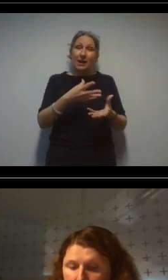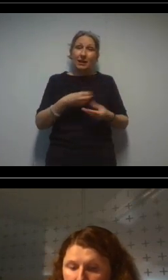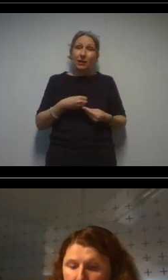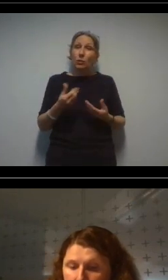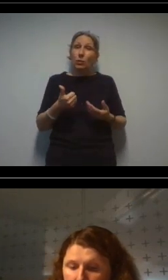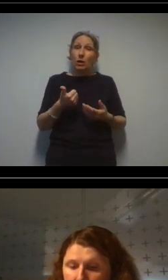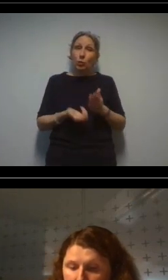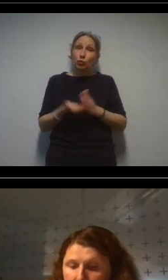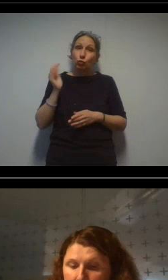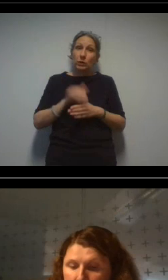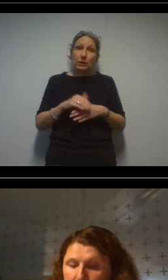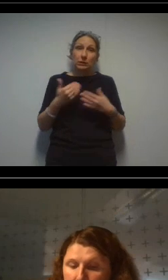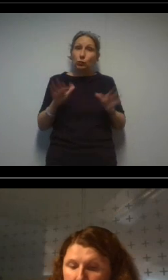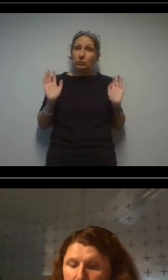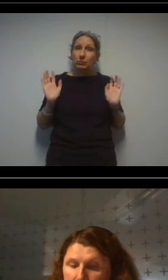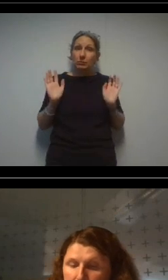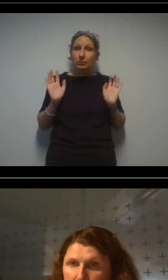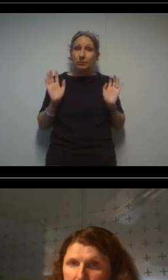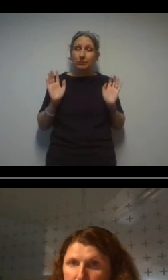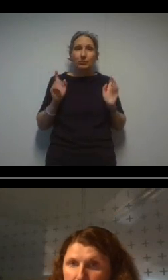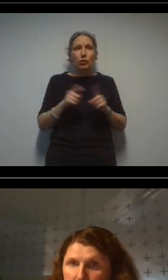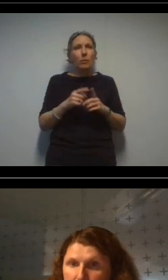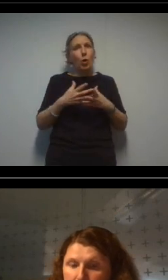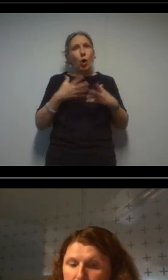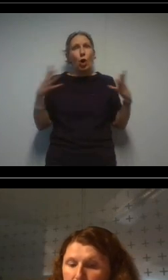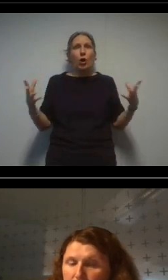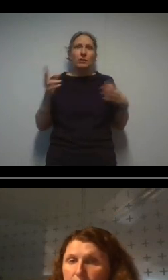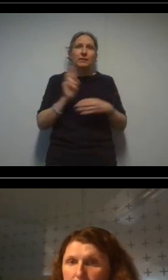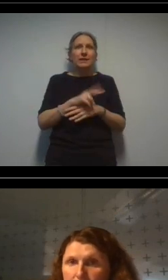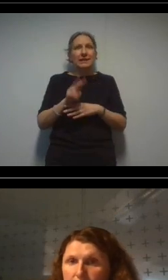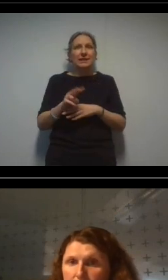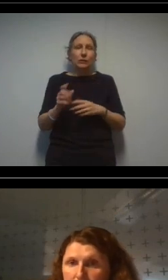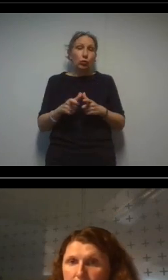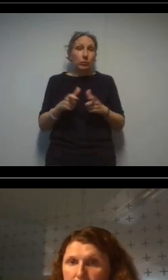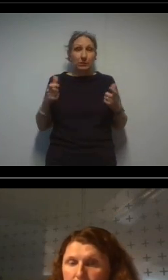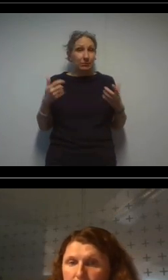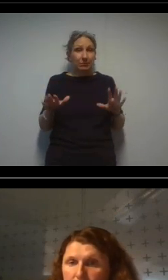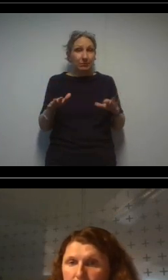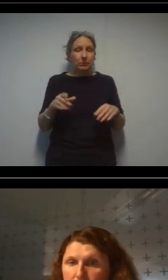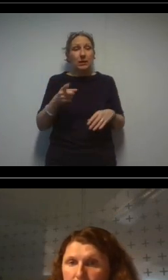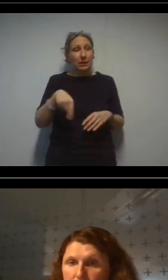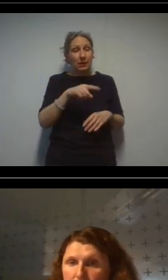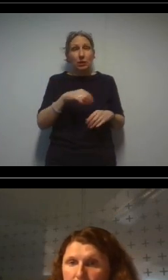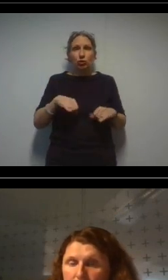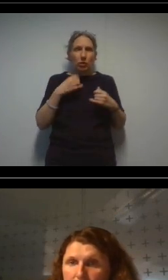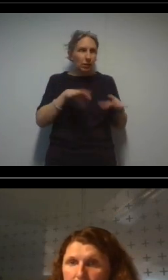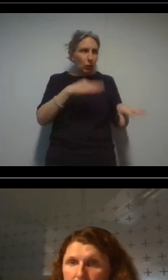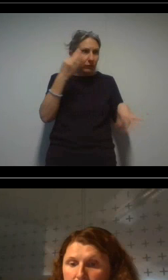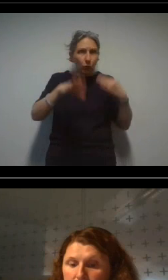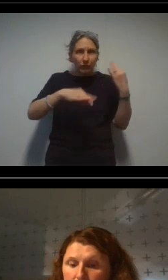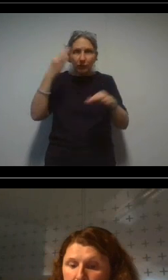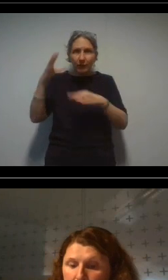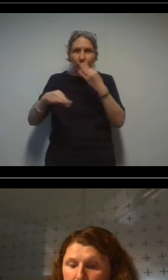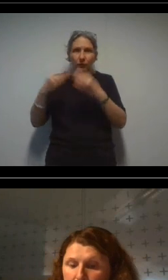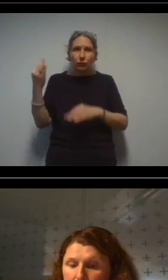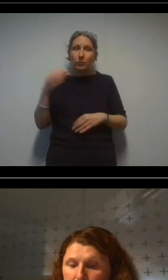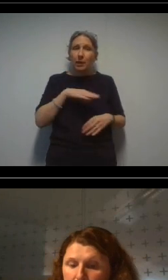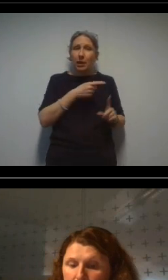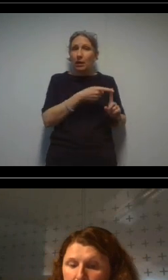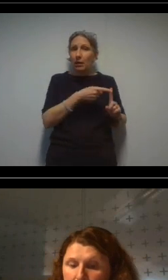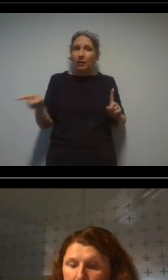journée. Et c'est un peu comme une grande visite d'entreprise. Et les jeunes ont un panel de découvertes tout au long de la semaine qui est